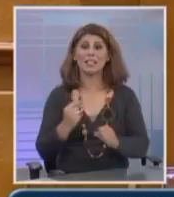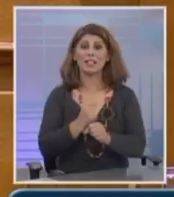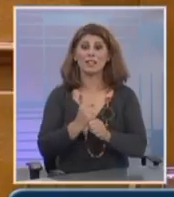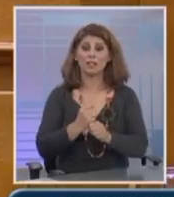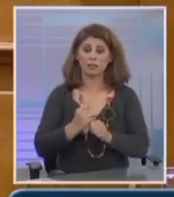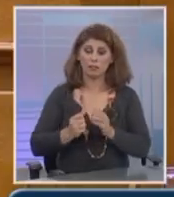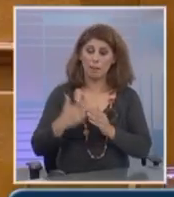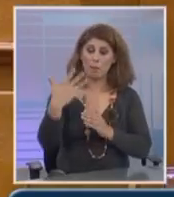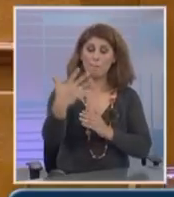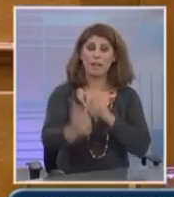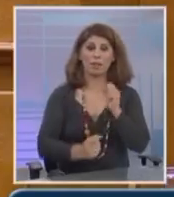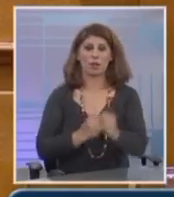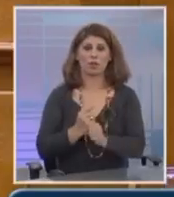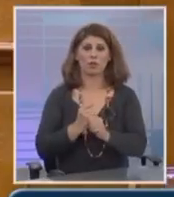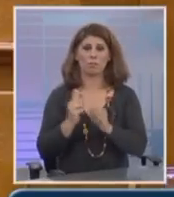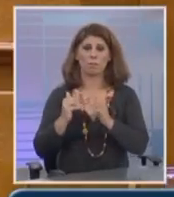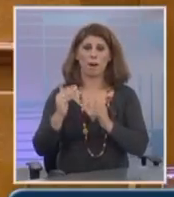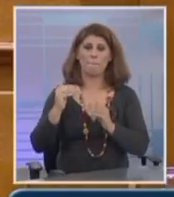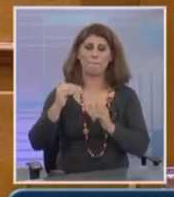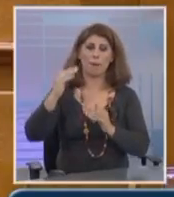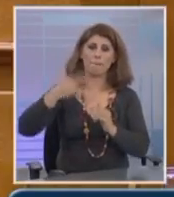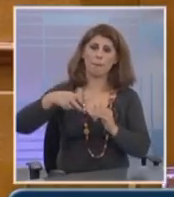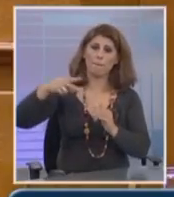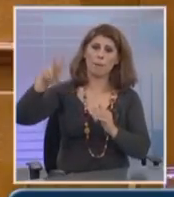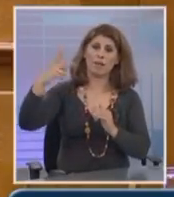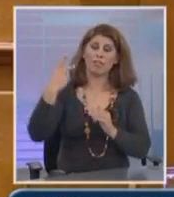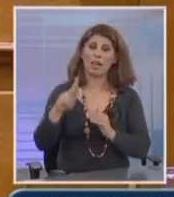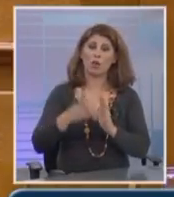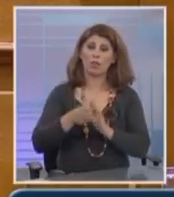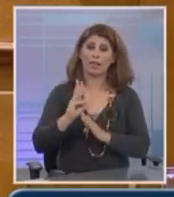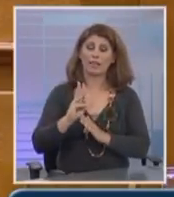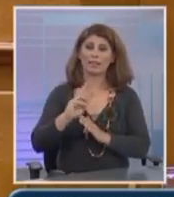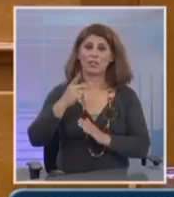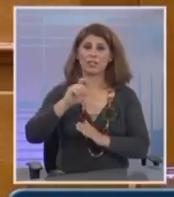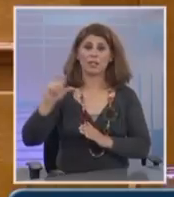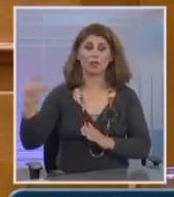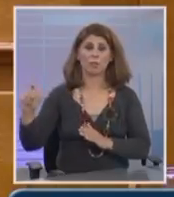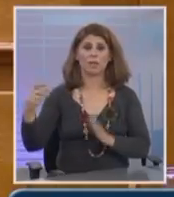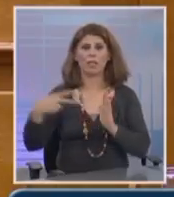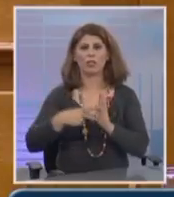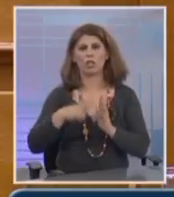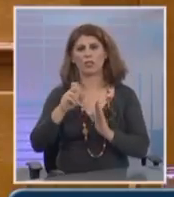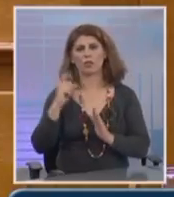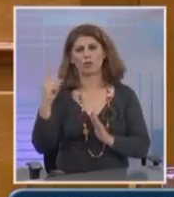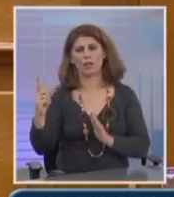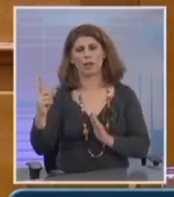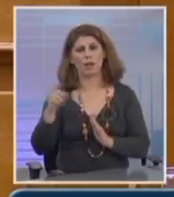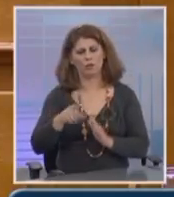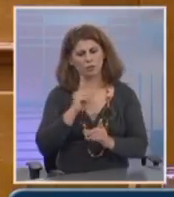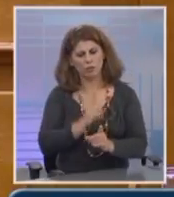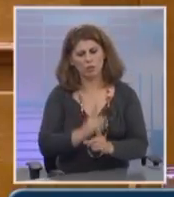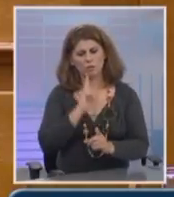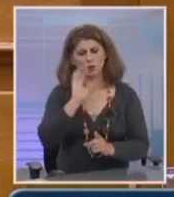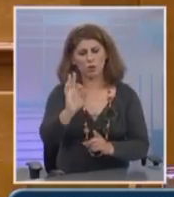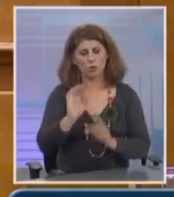επόμενα 5 χρόνια και αυξάνοντας το ΑΕΠ στα 213 δις το 2021. Αυτή είναι η συγκεκριμένη μας στόχη. Και